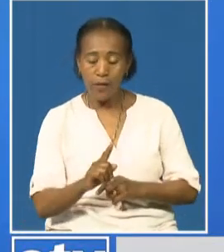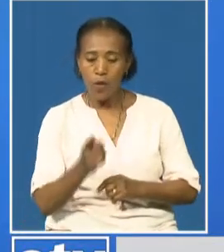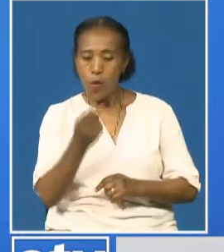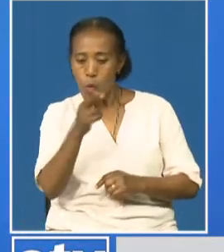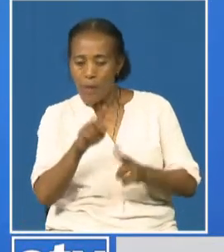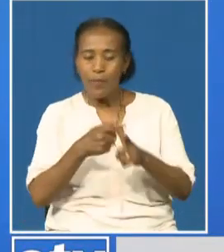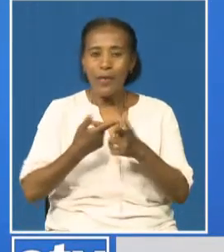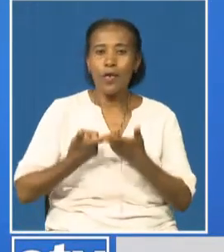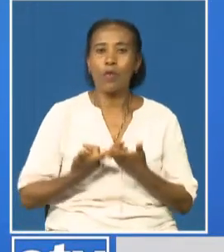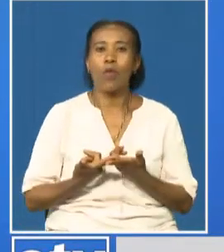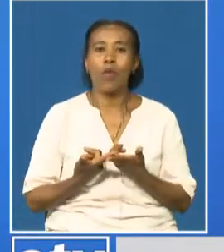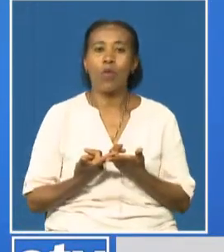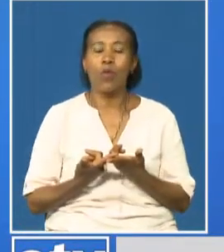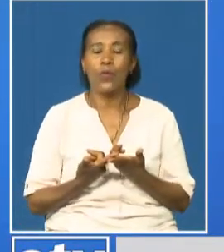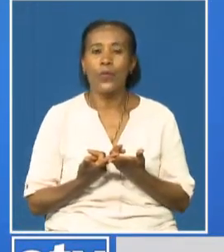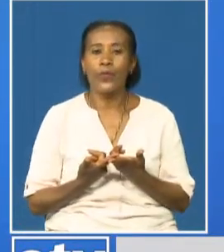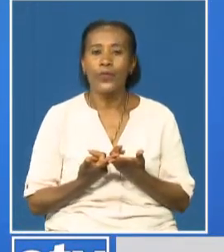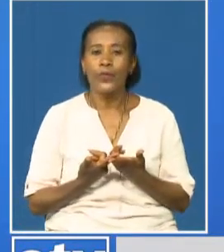ወይም ደግሞ